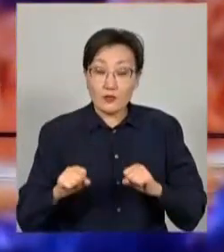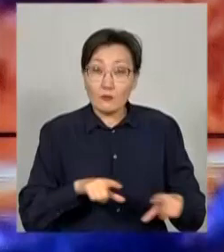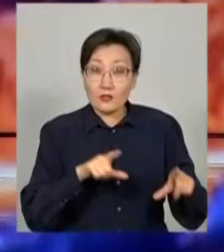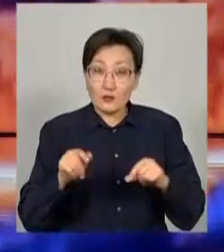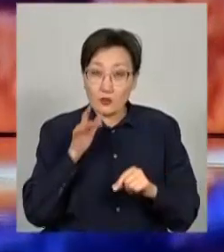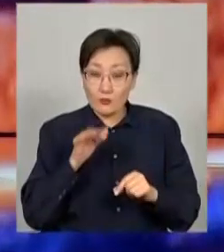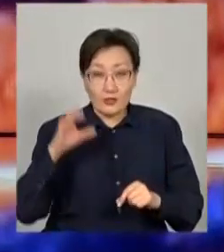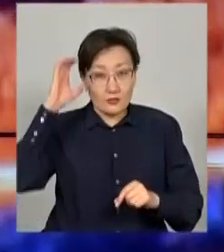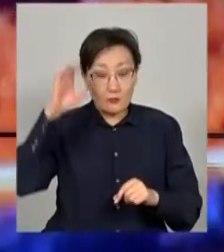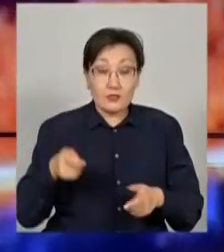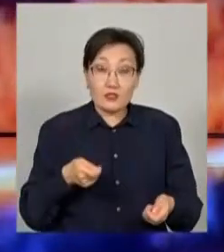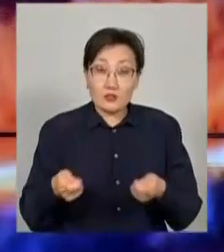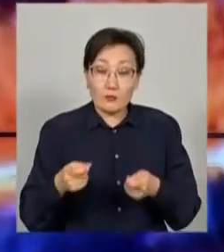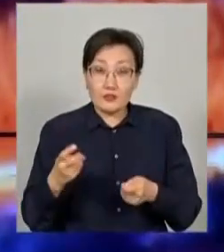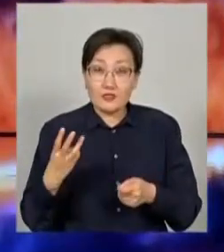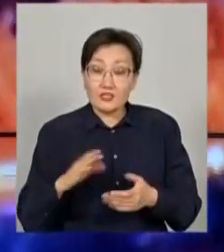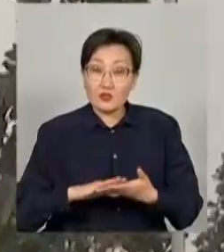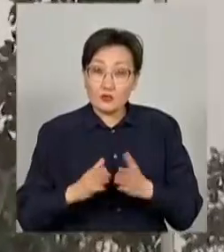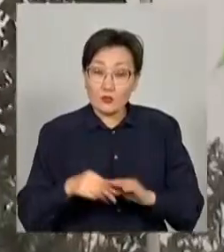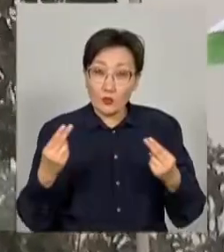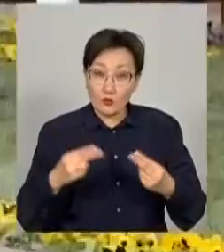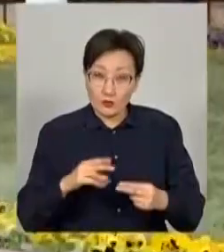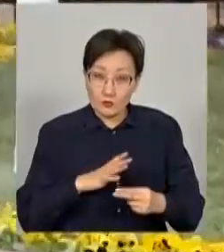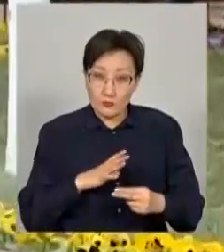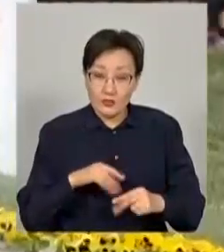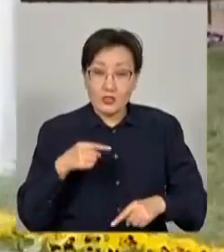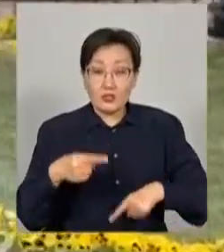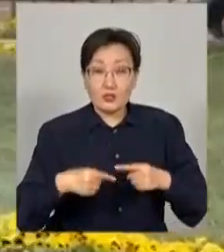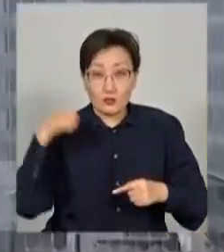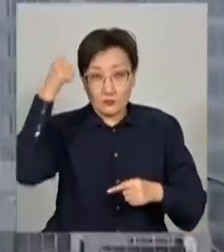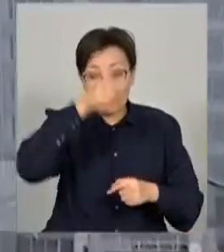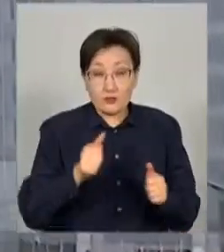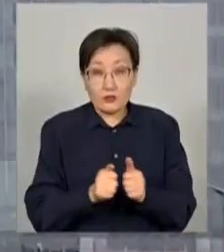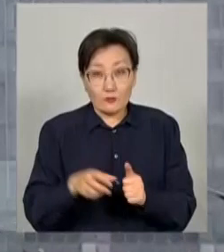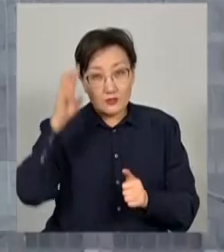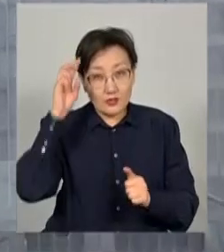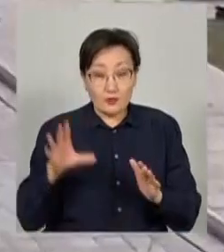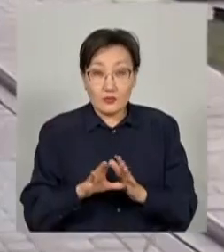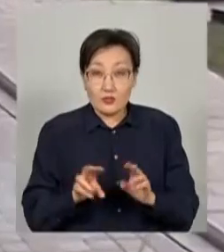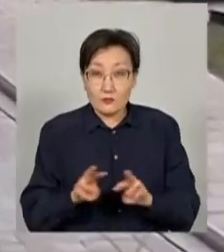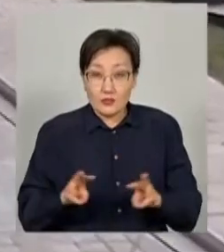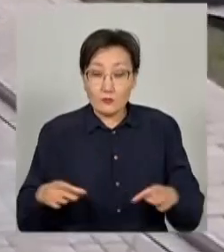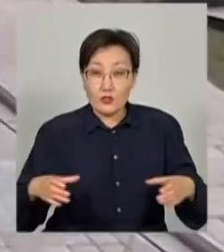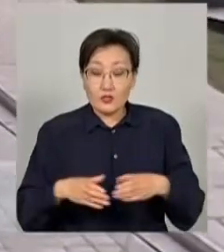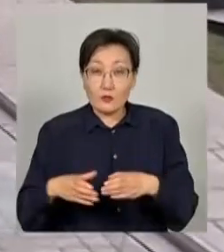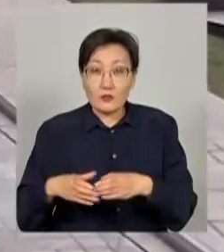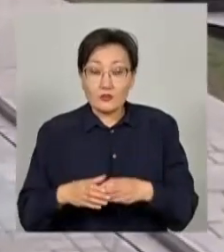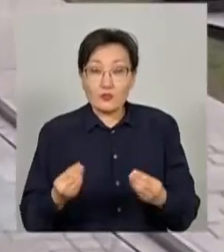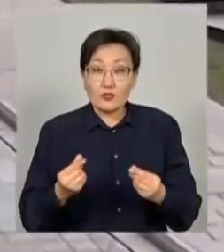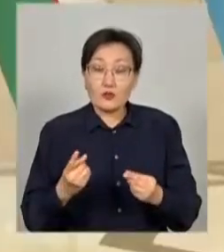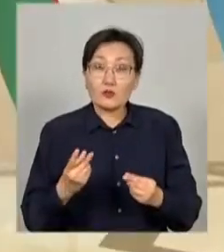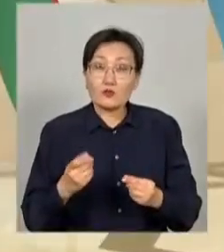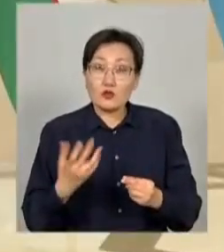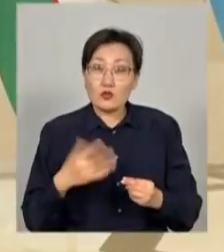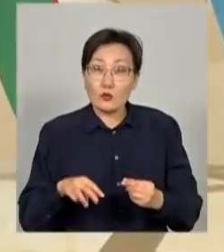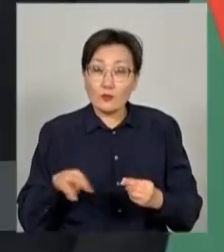кезінде Өзбекстан басшылығымен бірқатар келісімдерге қол қойды. Келесі жылы көрші елдің энергетика министрлігі мен компаниялары сомасы 150